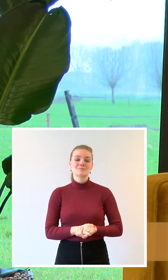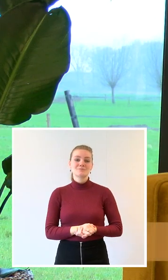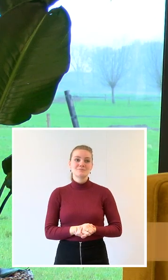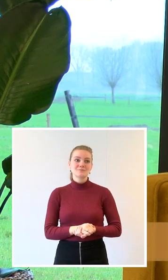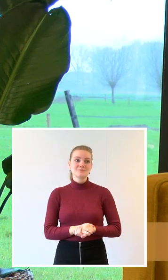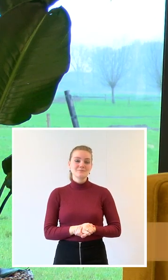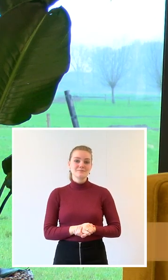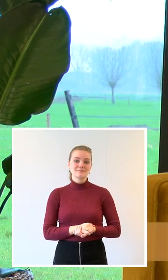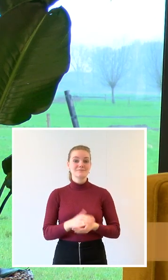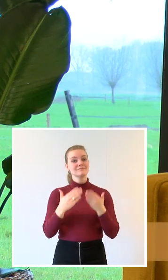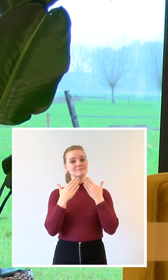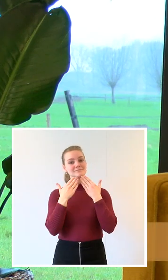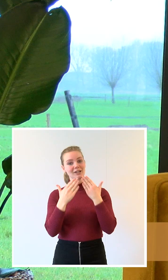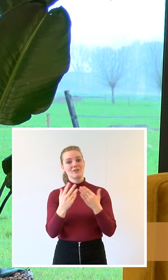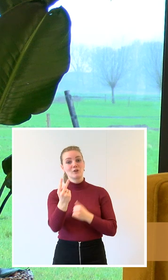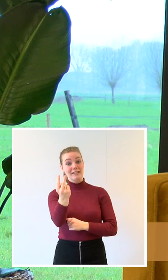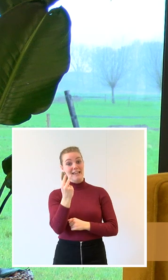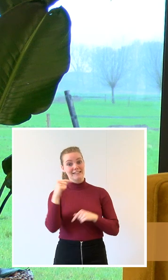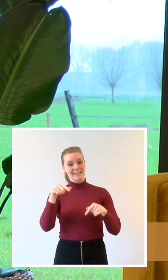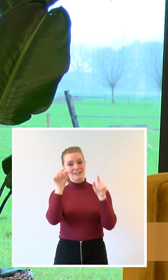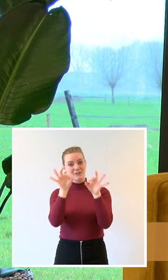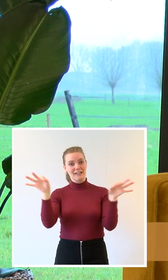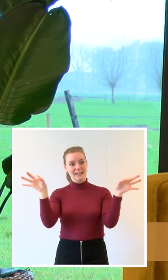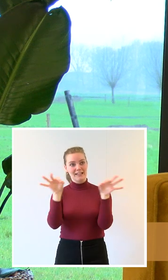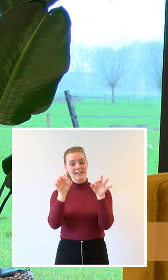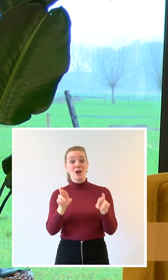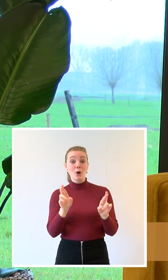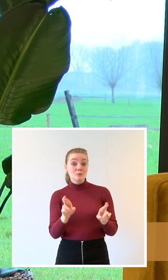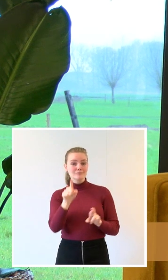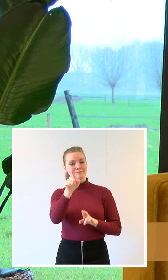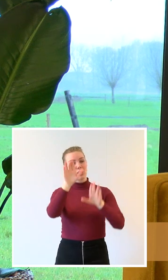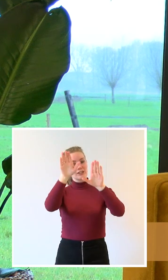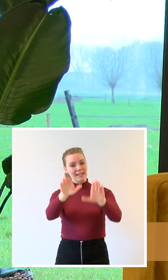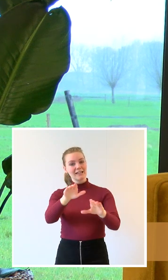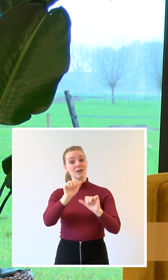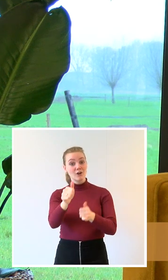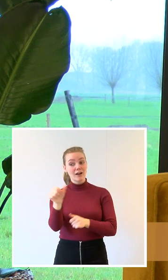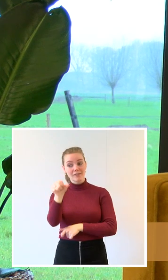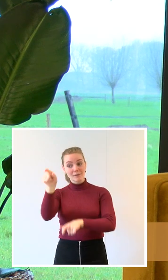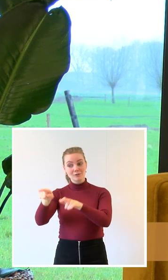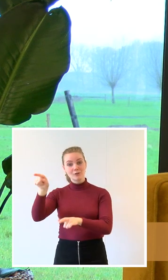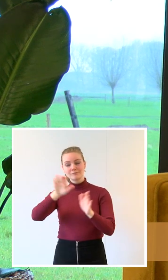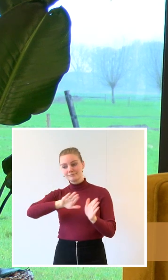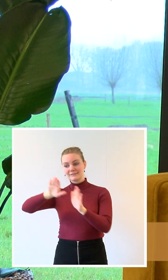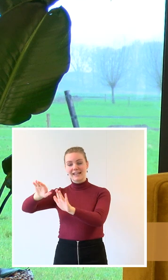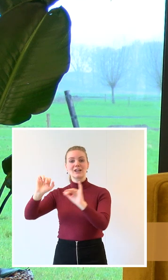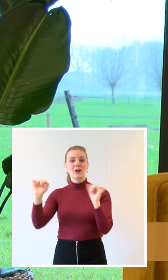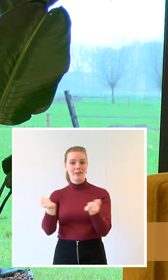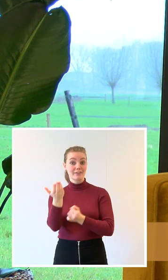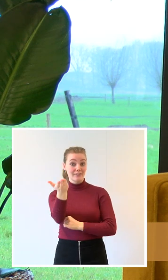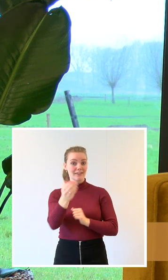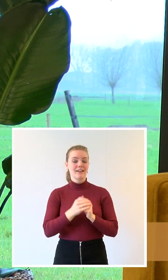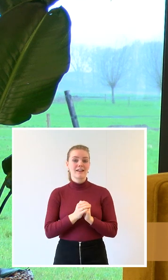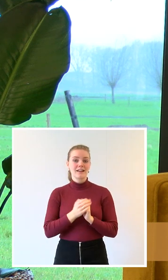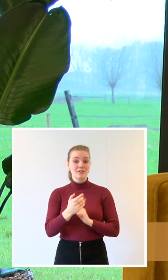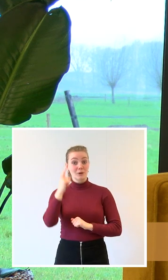Bedankt voor het kijken naar deze viering. We hopen dat je gezegend bent, zodat je ook anderen tot zegen kunt zijn. Wil je nou meer weten